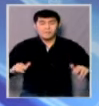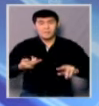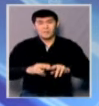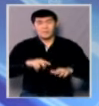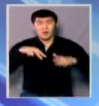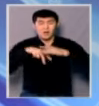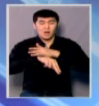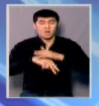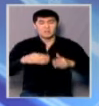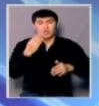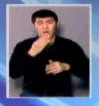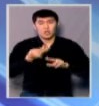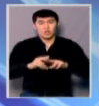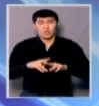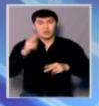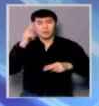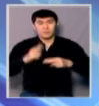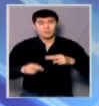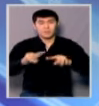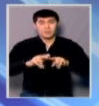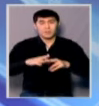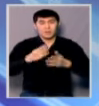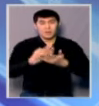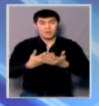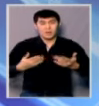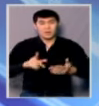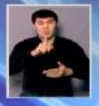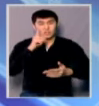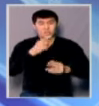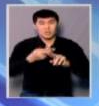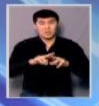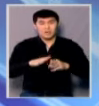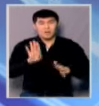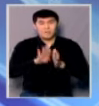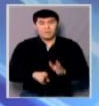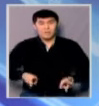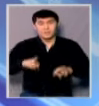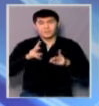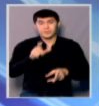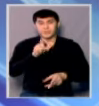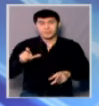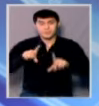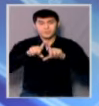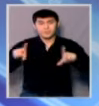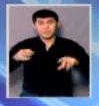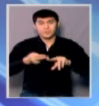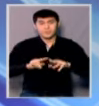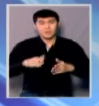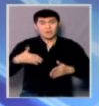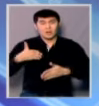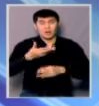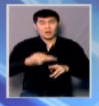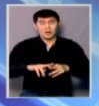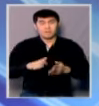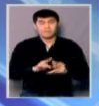шытынаған мұзға құлап, із-түссіз жоғалуда. Жар құлағы жастыққа тимейтін төтеншеліктер дабыл қағып отыр. Жағалауды жағалаған балықшылар